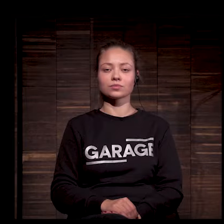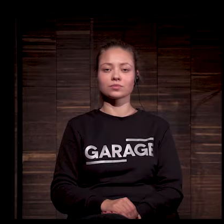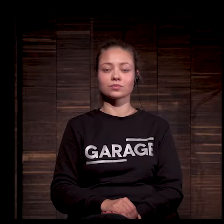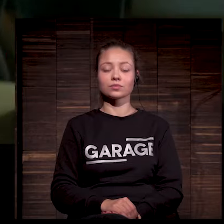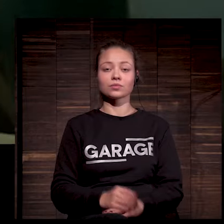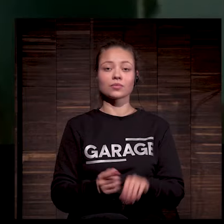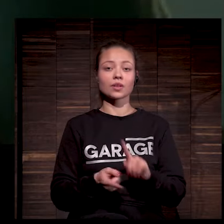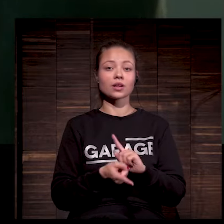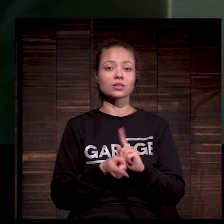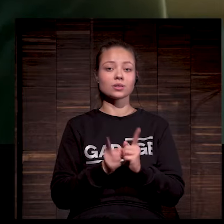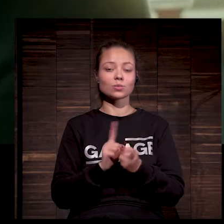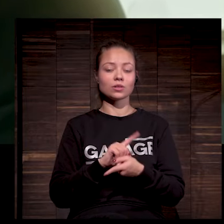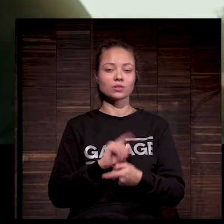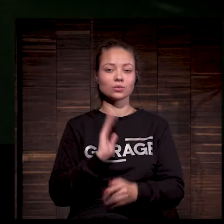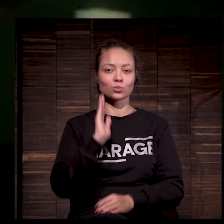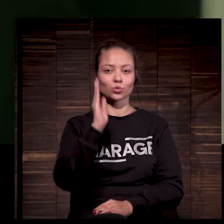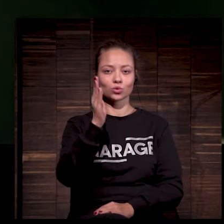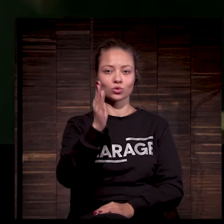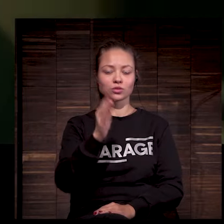изменить будущее